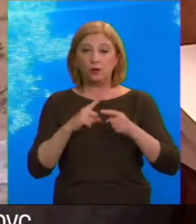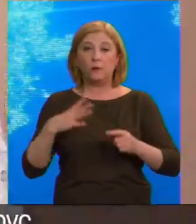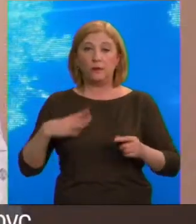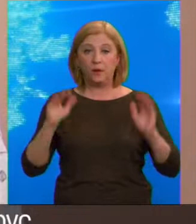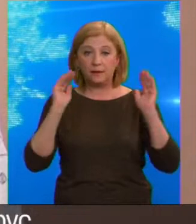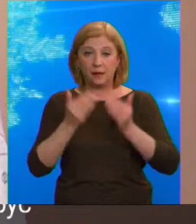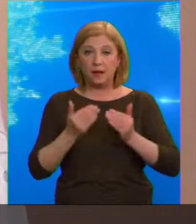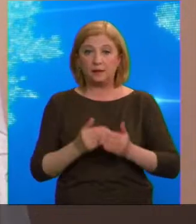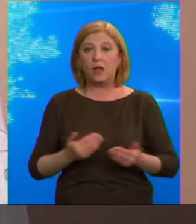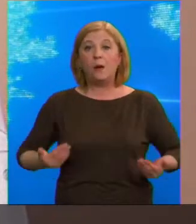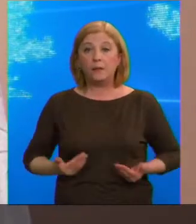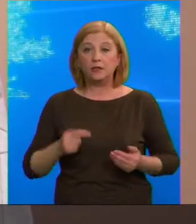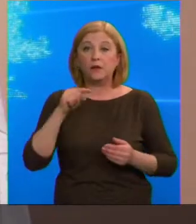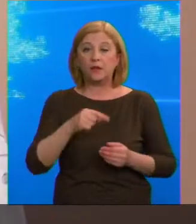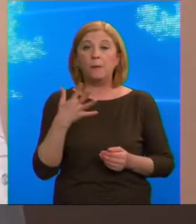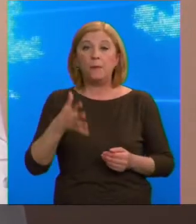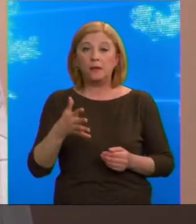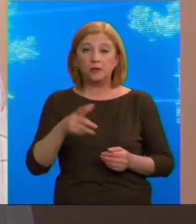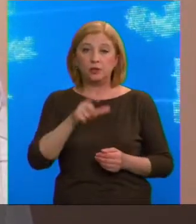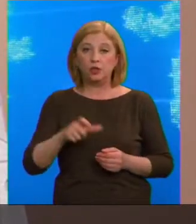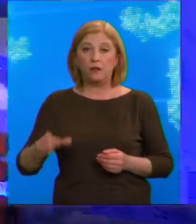изоляции. Проживают там почти 5 тысяч человек.